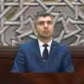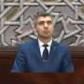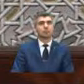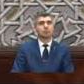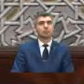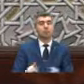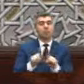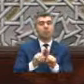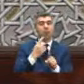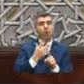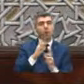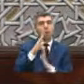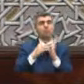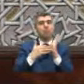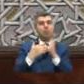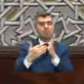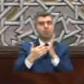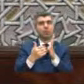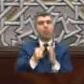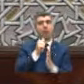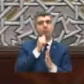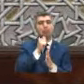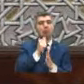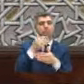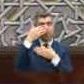ولا المخطط الوطني للماء؟ تفضل طرح السؤال.